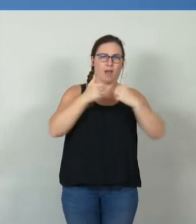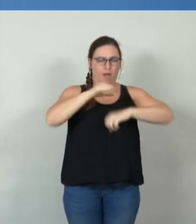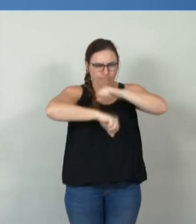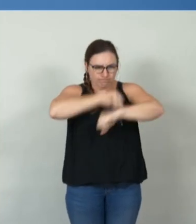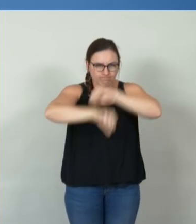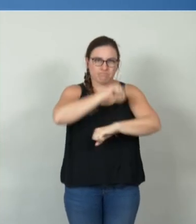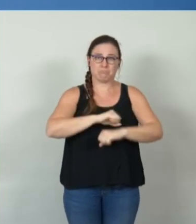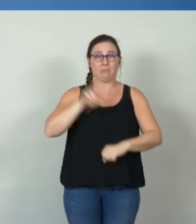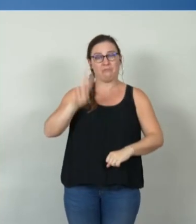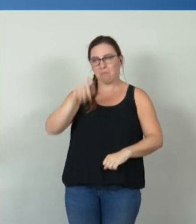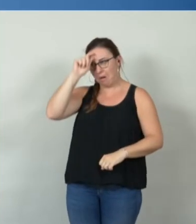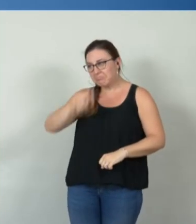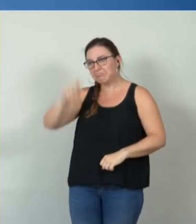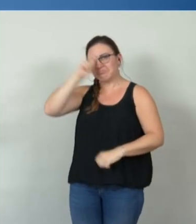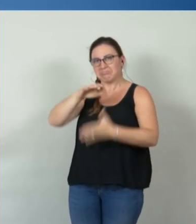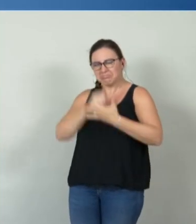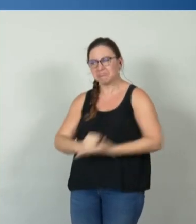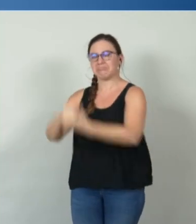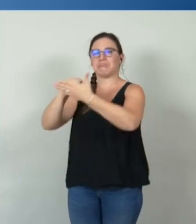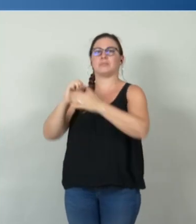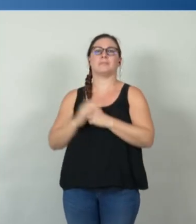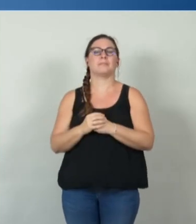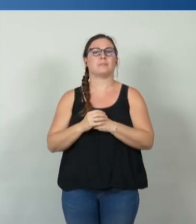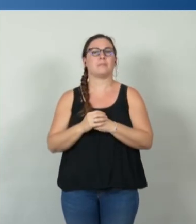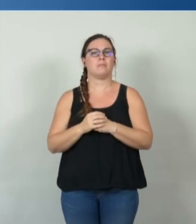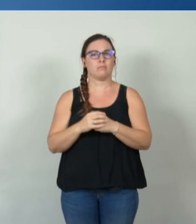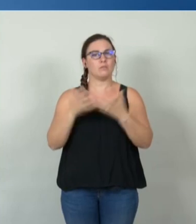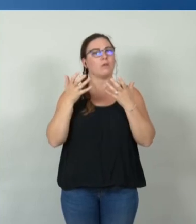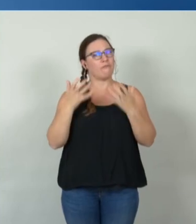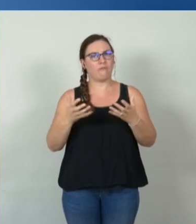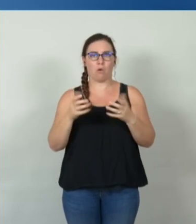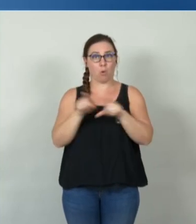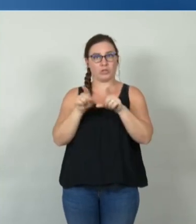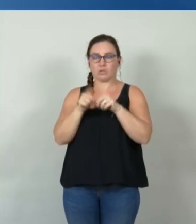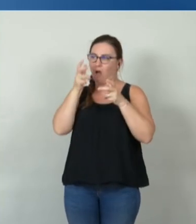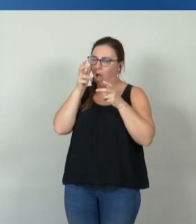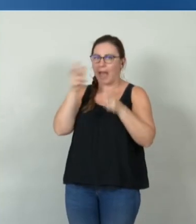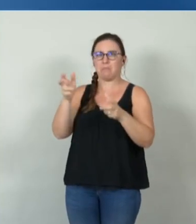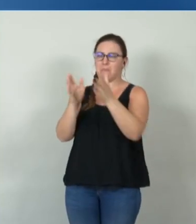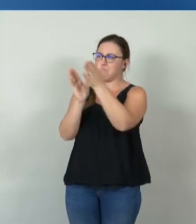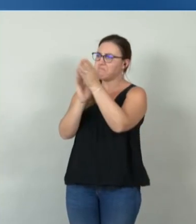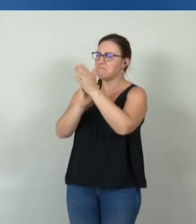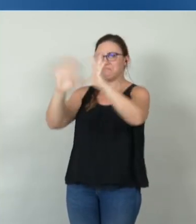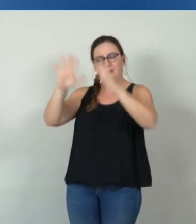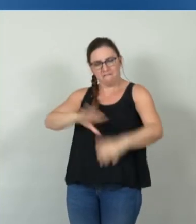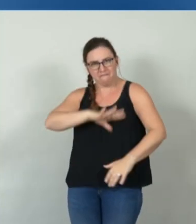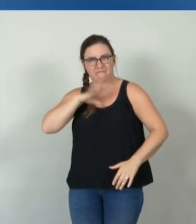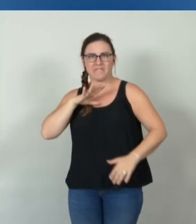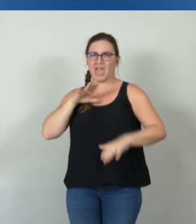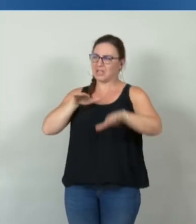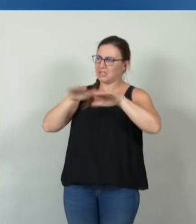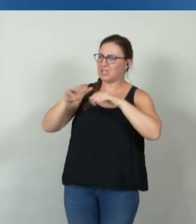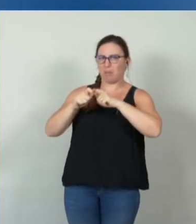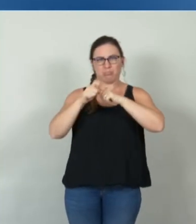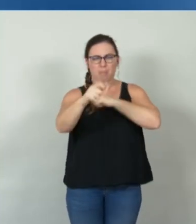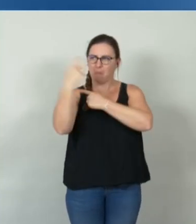soutien sans faille nous voulons aussi ici notre admiration et notre fierté d'être engagé dans de telles procédures